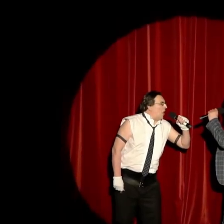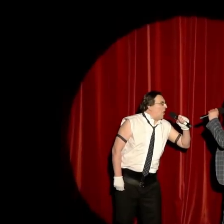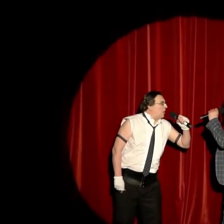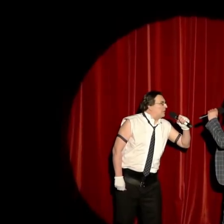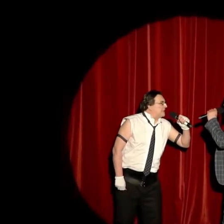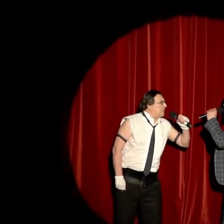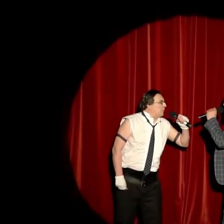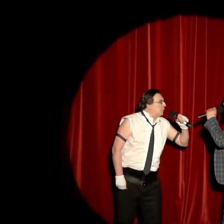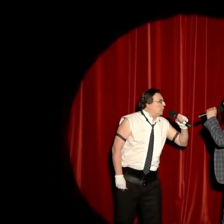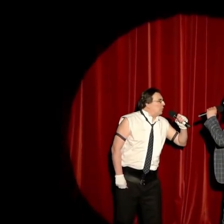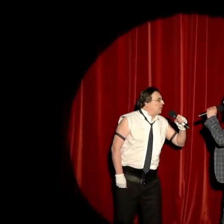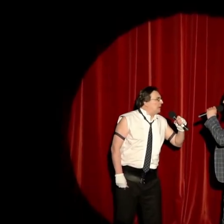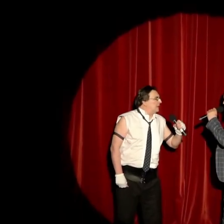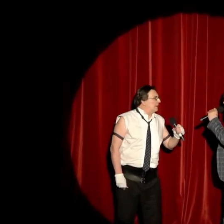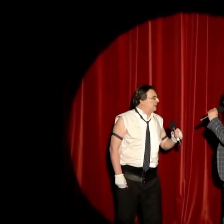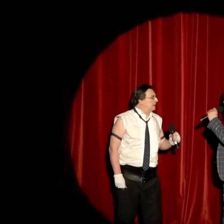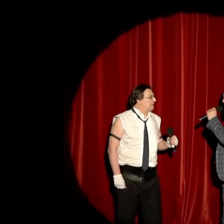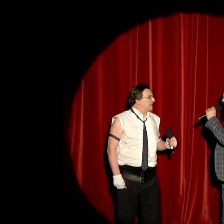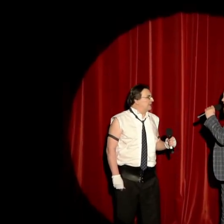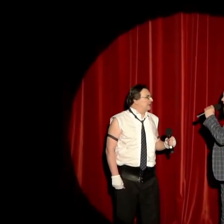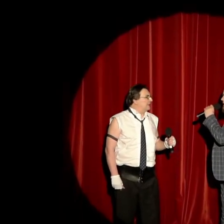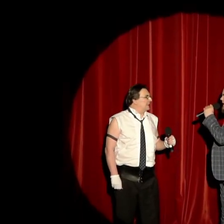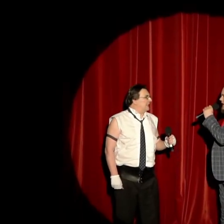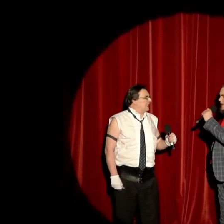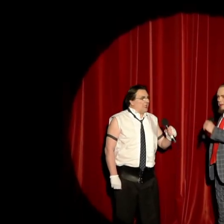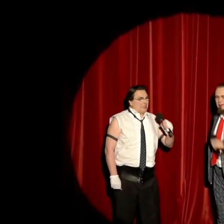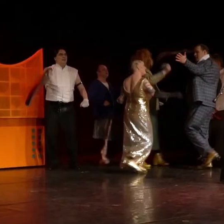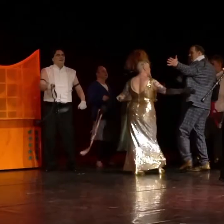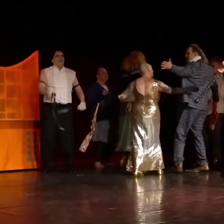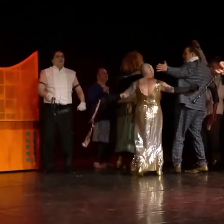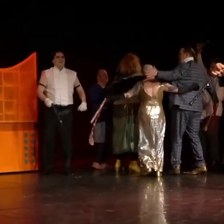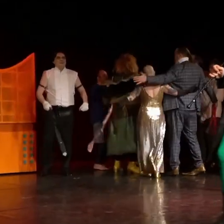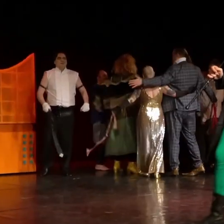something wrong with you. Da stimmt was nicht mit dir.